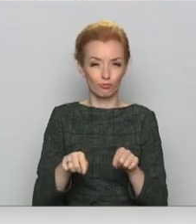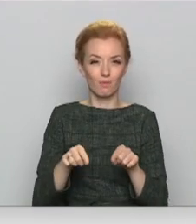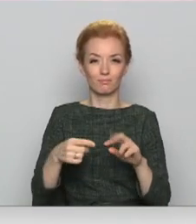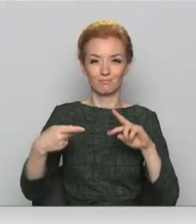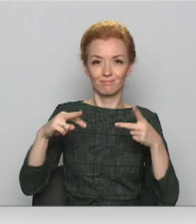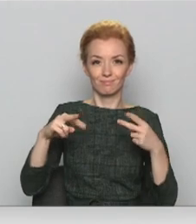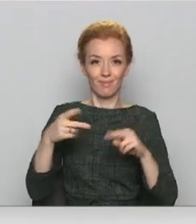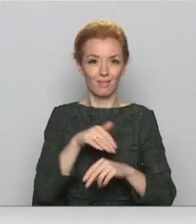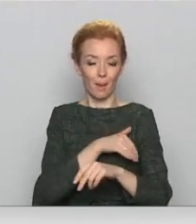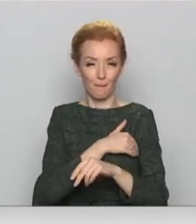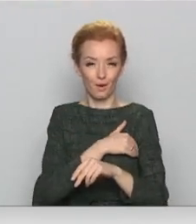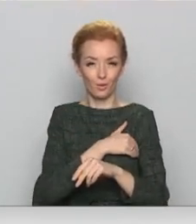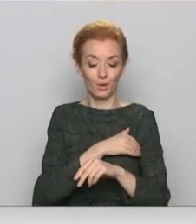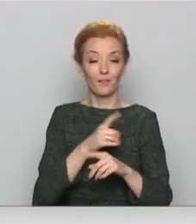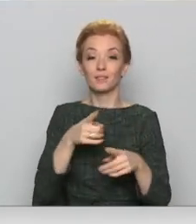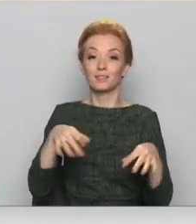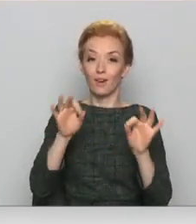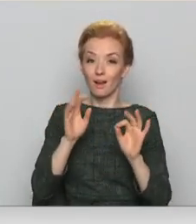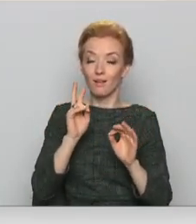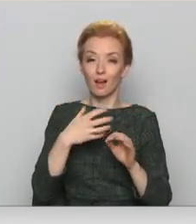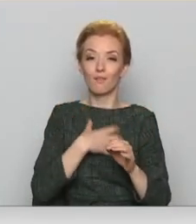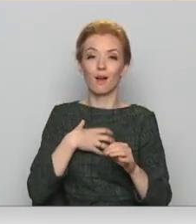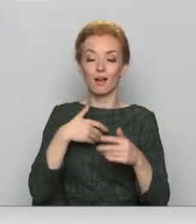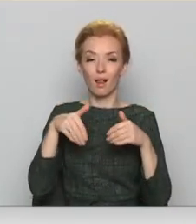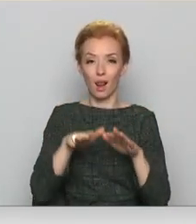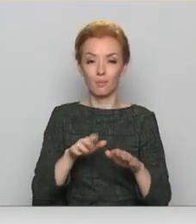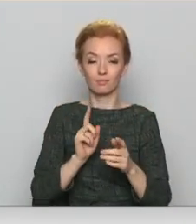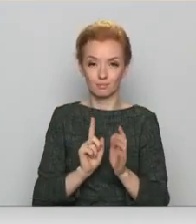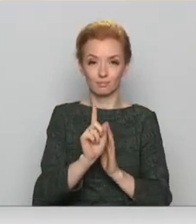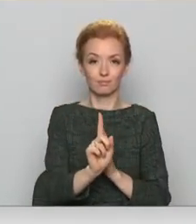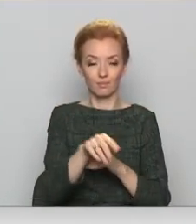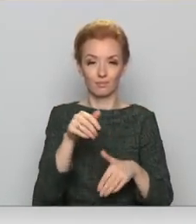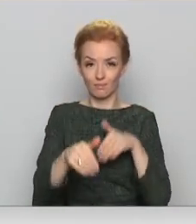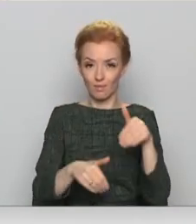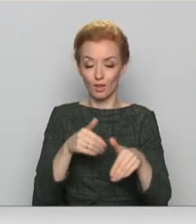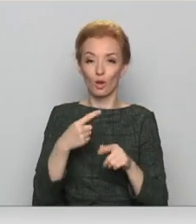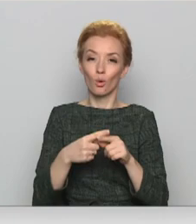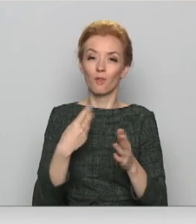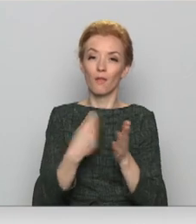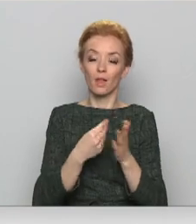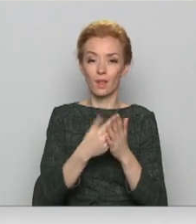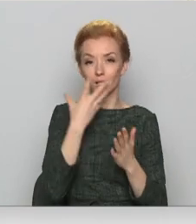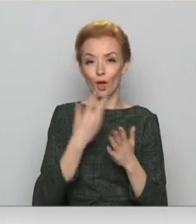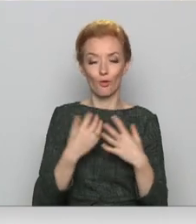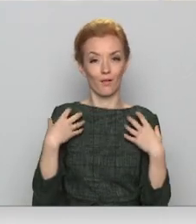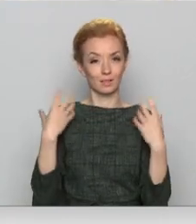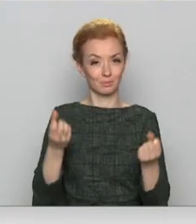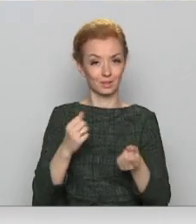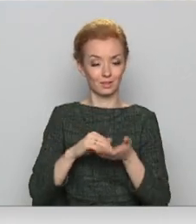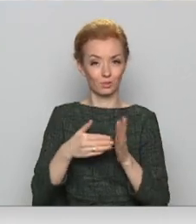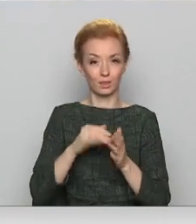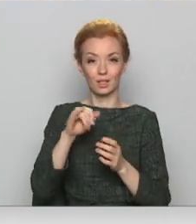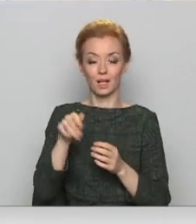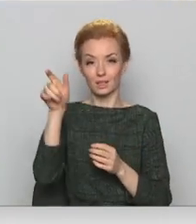maiņām. Būtiskākais ir pieņemt lēmumu doties peldēt un izvērtēt savu veselības stāvokli. Ja cilvēks